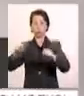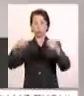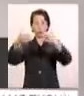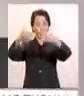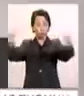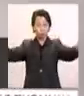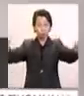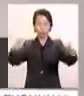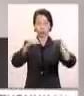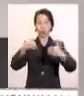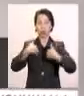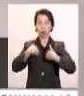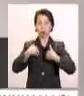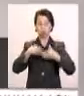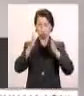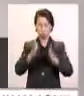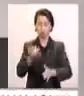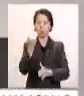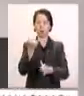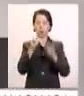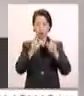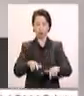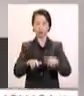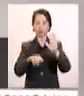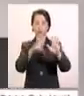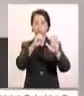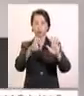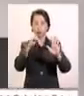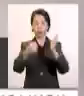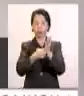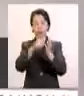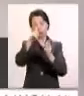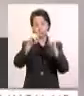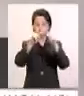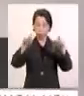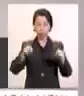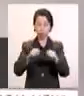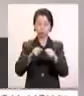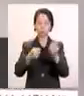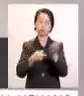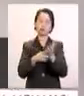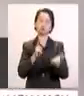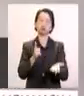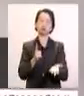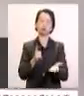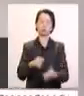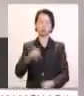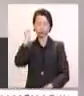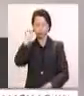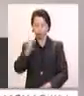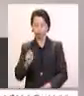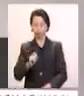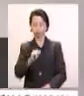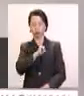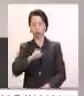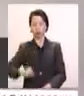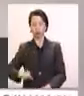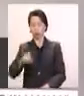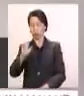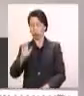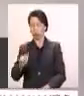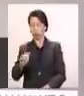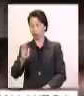terbuka. Malahan ada ulat tiket yang meletak harga sehingga RM500 untuk sekeping tiket. Menurut Setiausaha Agong FAM, Stuart